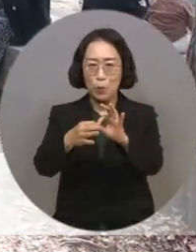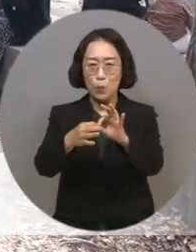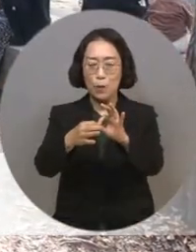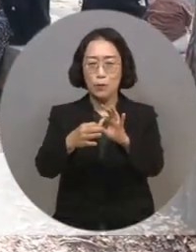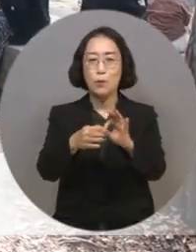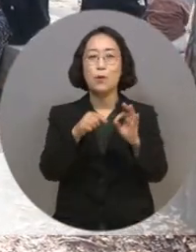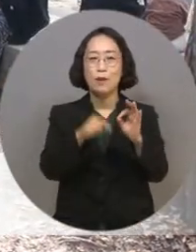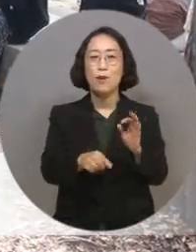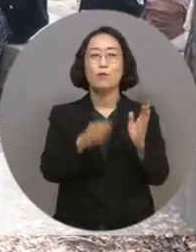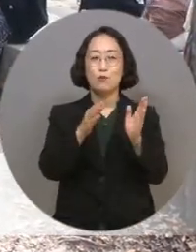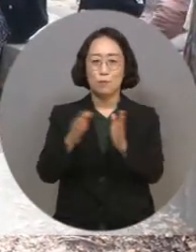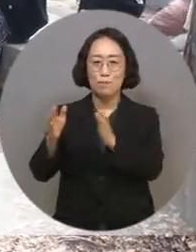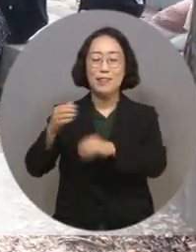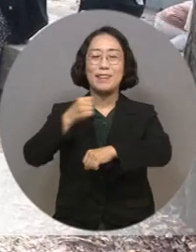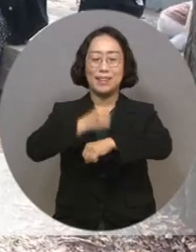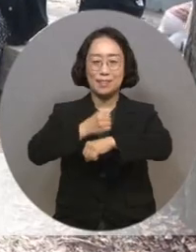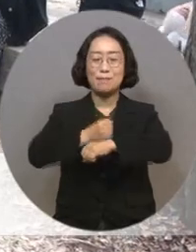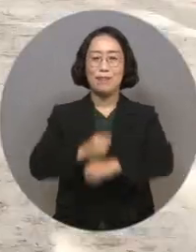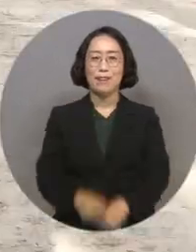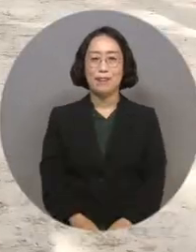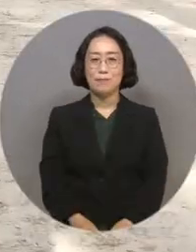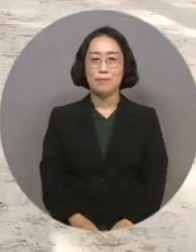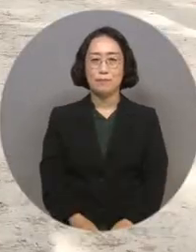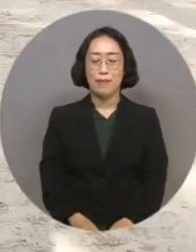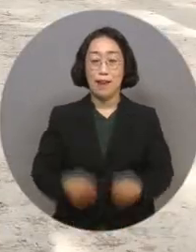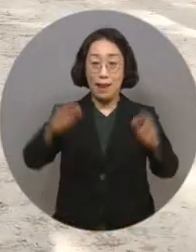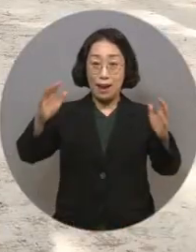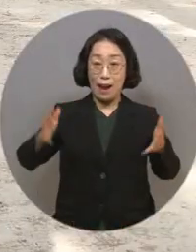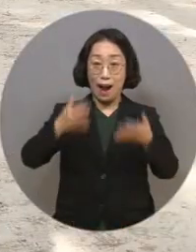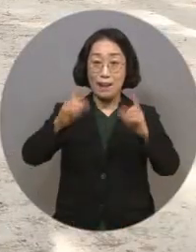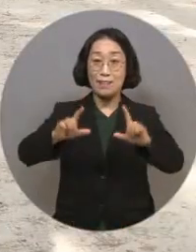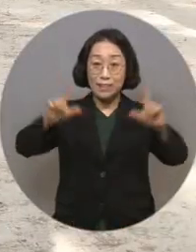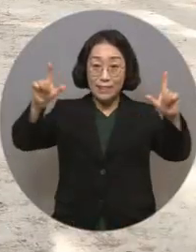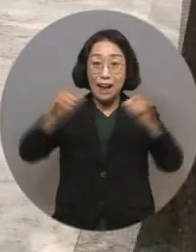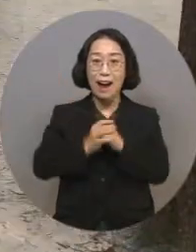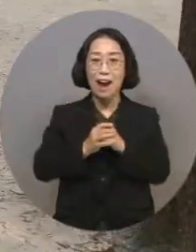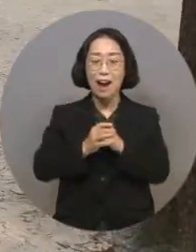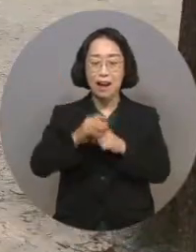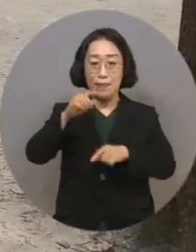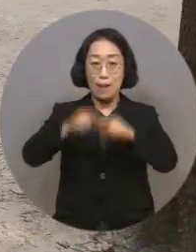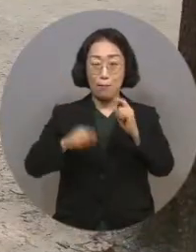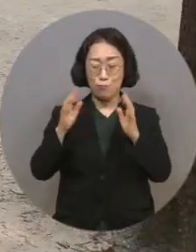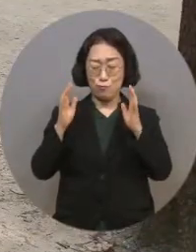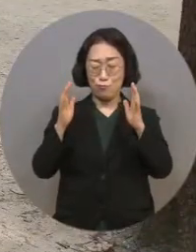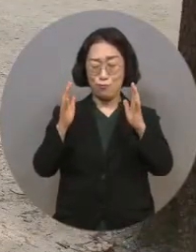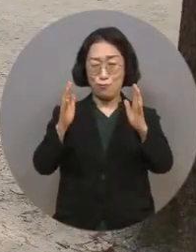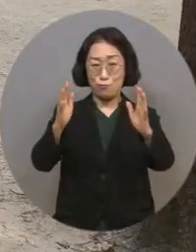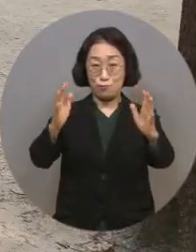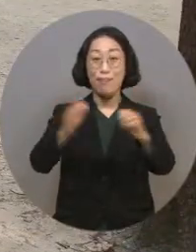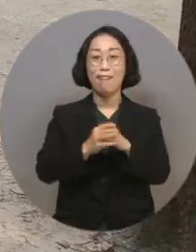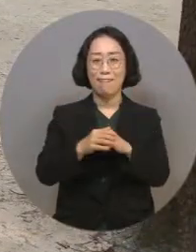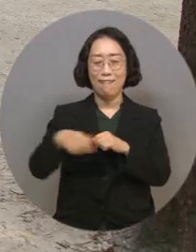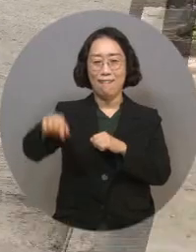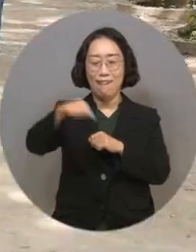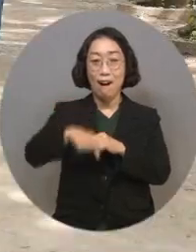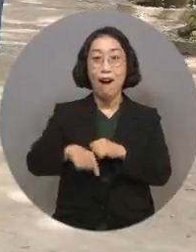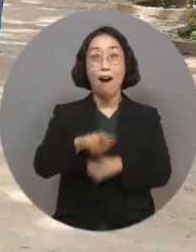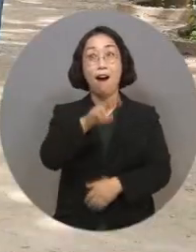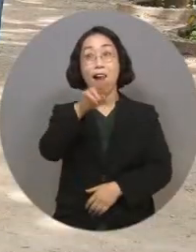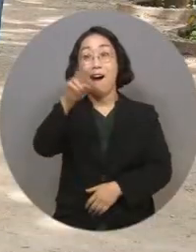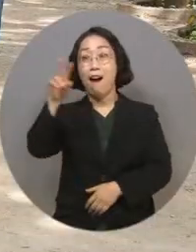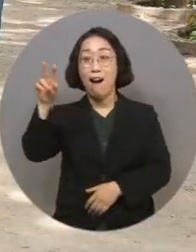전통으로 이어지도록 준비를 하도록 하겠습니다. 가을을 맞는 남이섬 가로수길. 회원들은 그 속에 있는